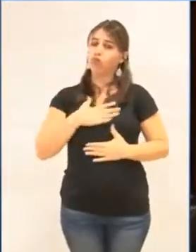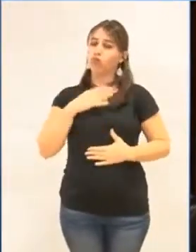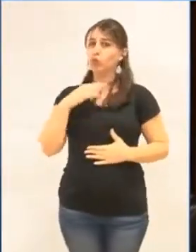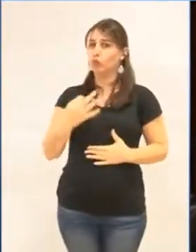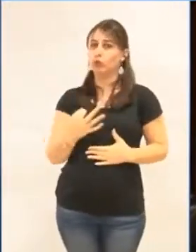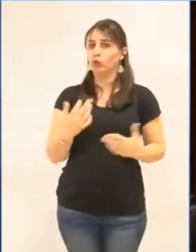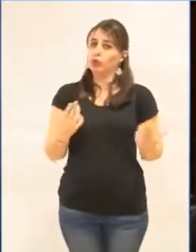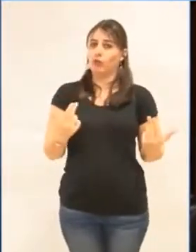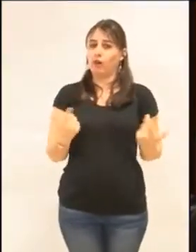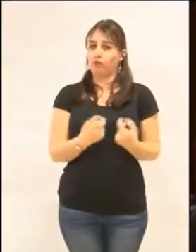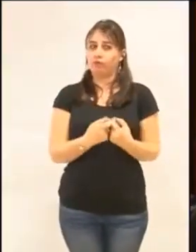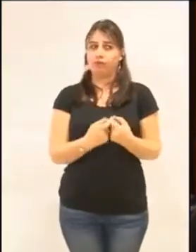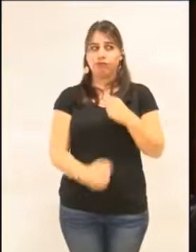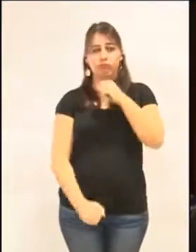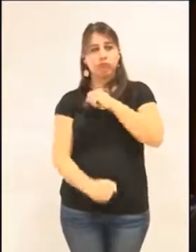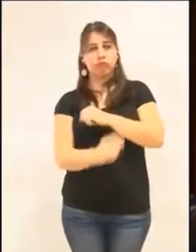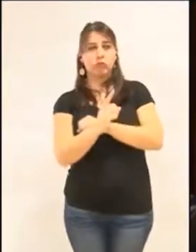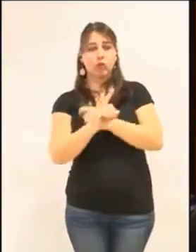pour la fête des Tuiles.